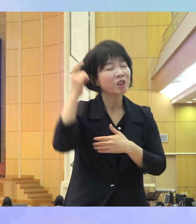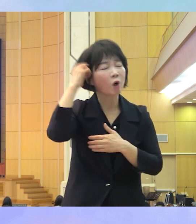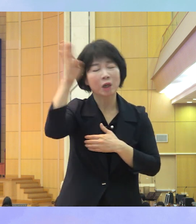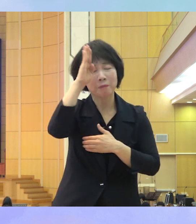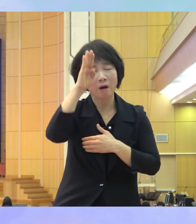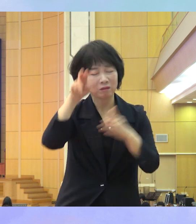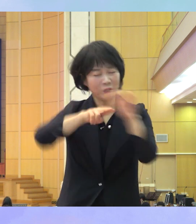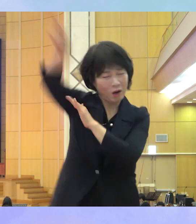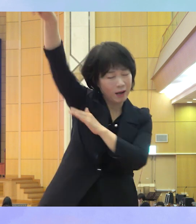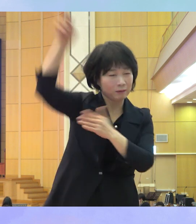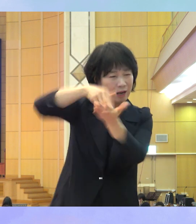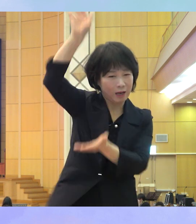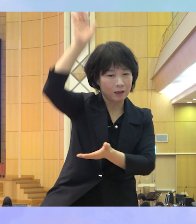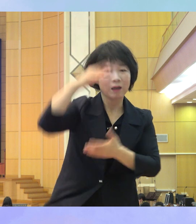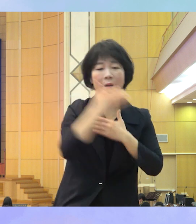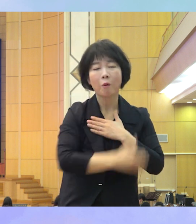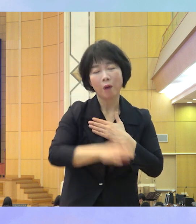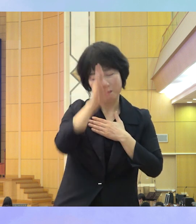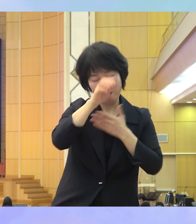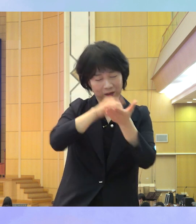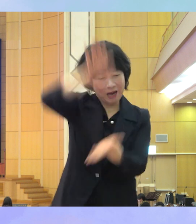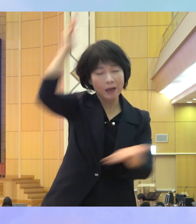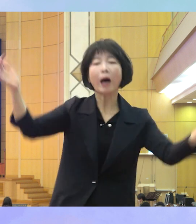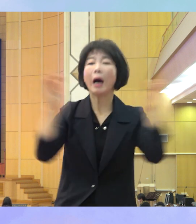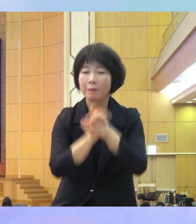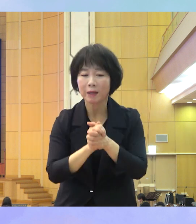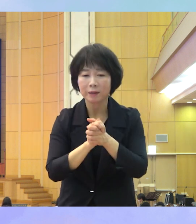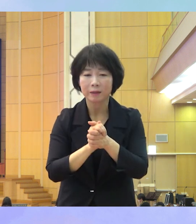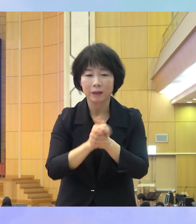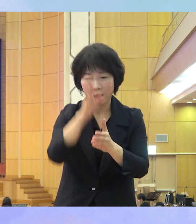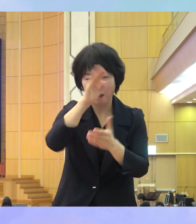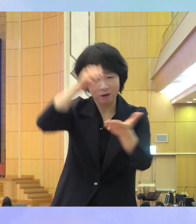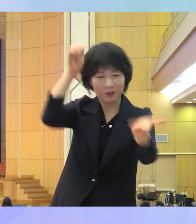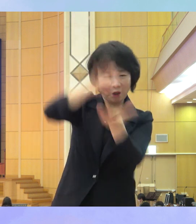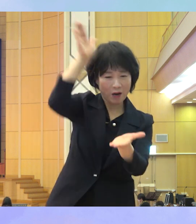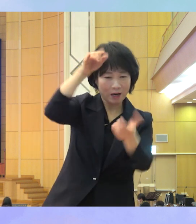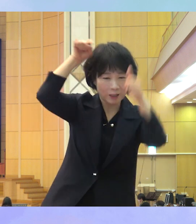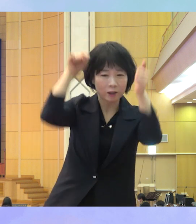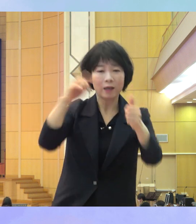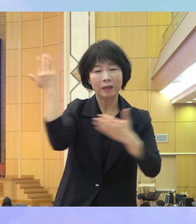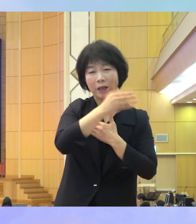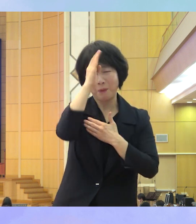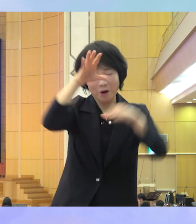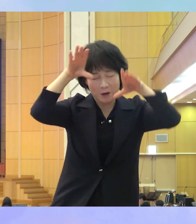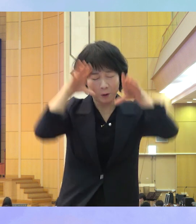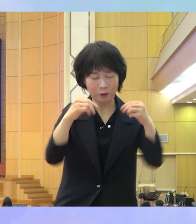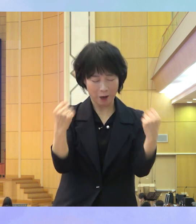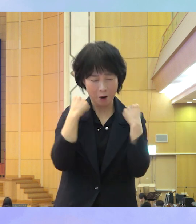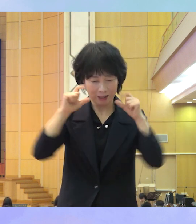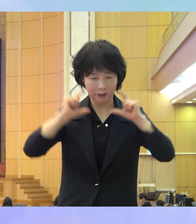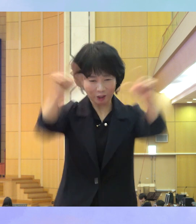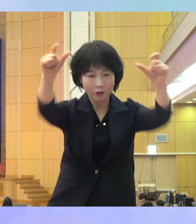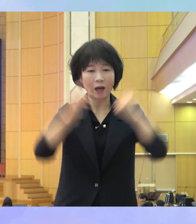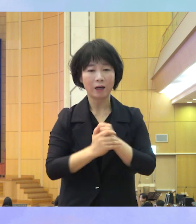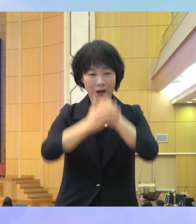정신병도 떠나가라. 육체적 병도 떠나가라. 물러갈지어다. 깨끗함을 받을지어다.